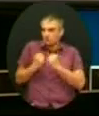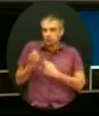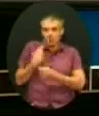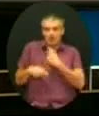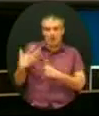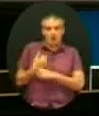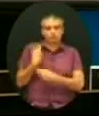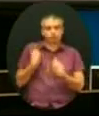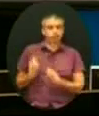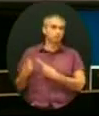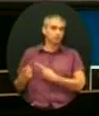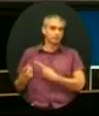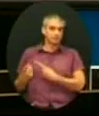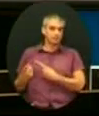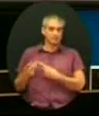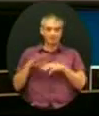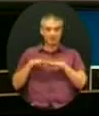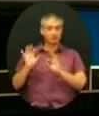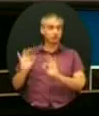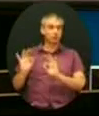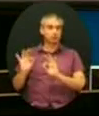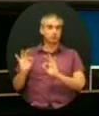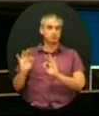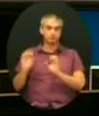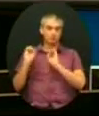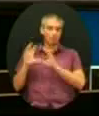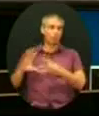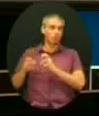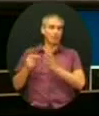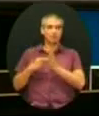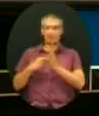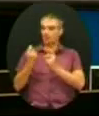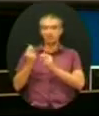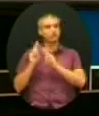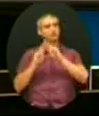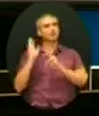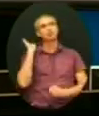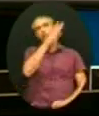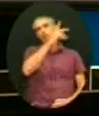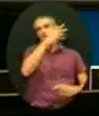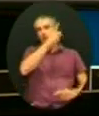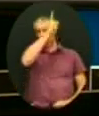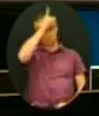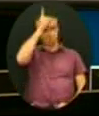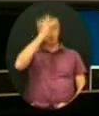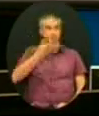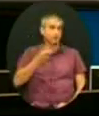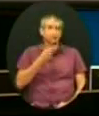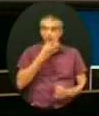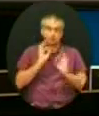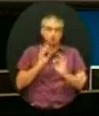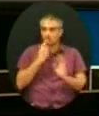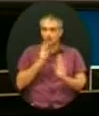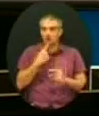כלכלה מוצלחת, ושהתשתיות שלהם מוזנחות משום שהכסף נשאר במדריד, שזה טיעון לגיטימי